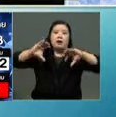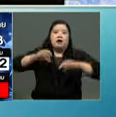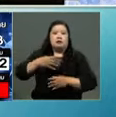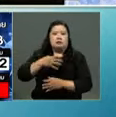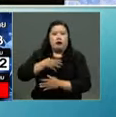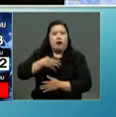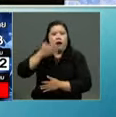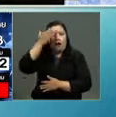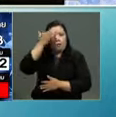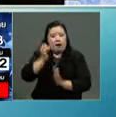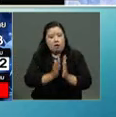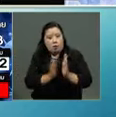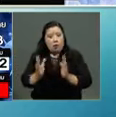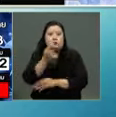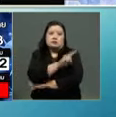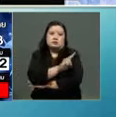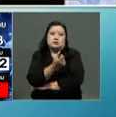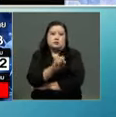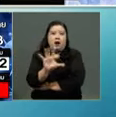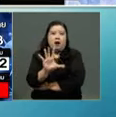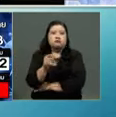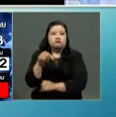ตั้งค่าบ้านก็เตรียมจะขยายสถานการณ์ฉุกเฉินออกไปอีก15